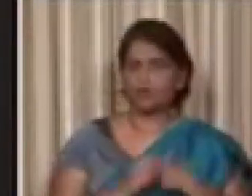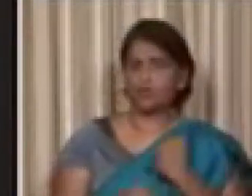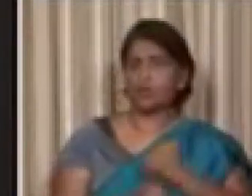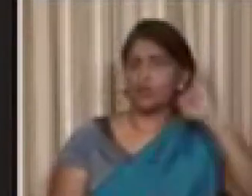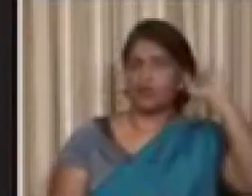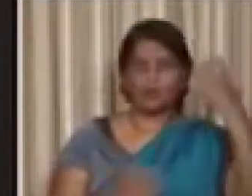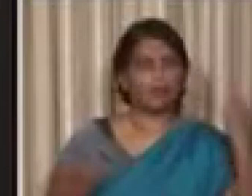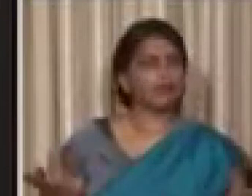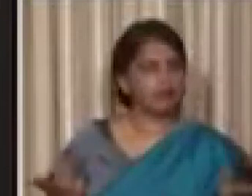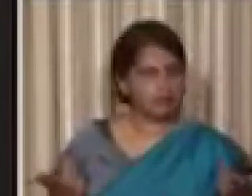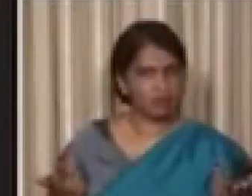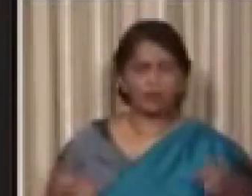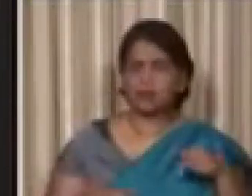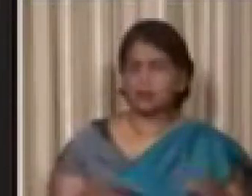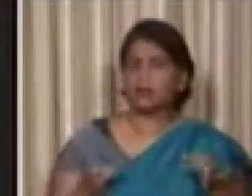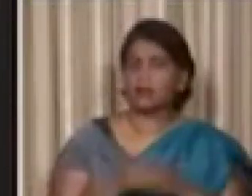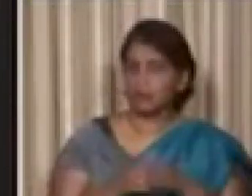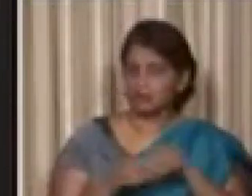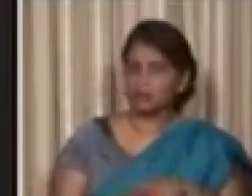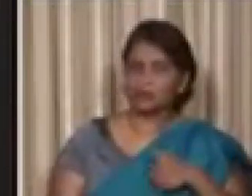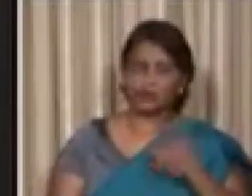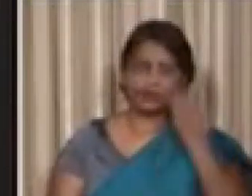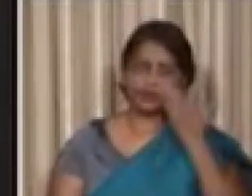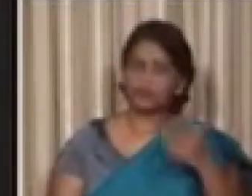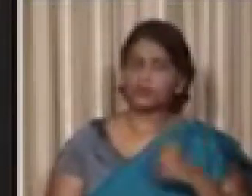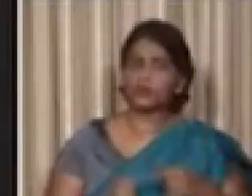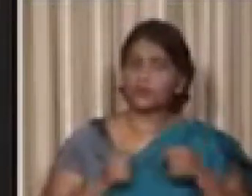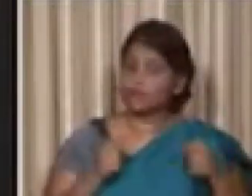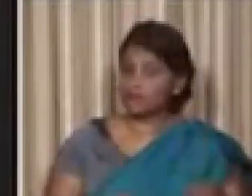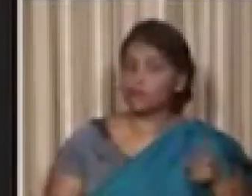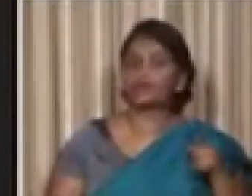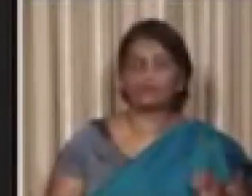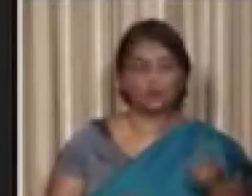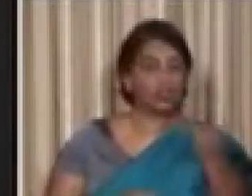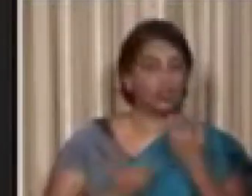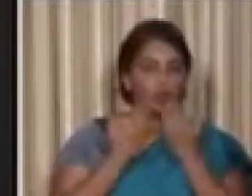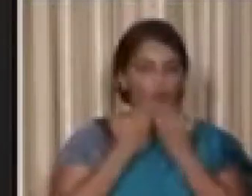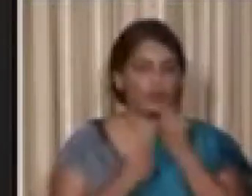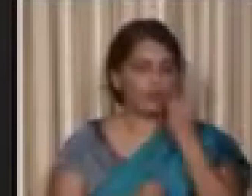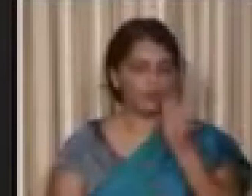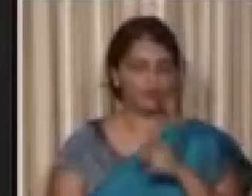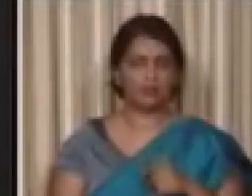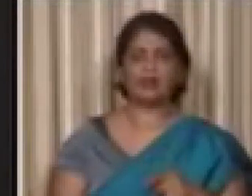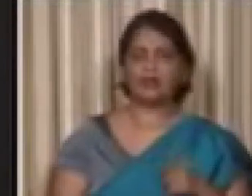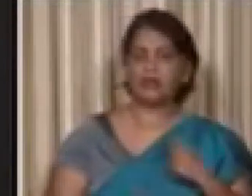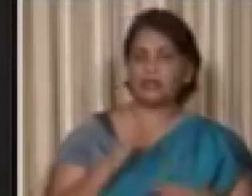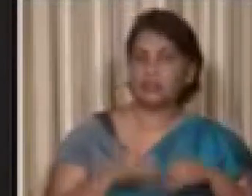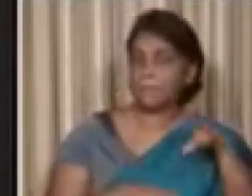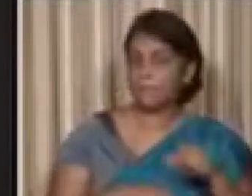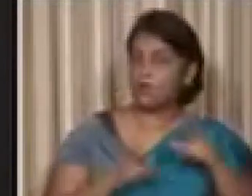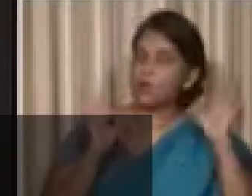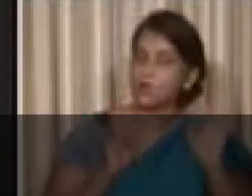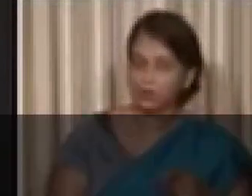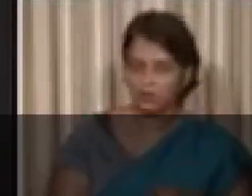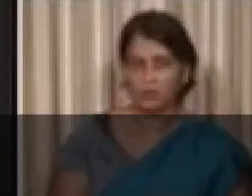පොලිස්පතිවරයෙක් නැහැ. මොකද මේ කණ්ඩායම් වලට මන් දන්න විදිහට විපක්ෂේම තමයි මේ දෙන්නට උපදෙස් ලබා දීලා තියෙන්නේ ඡන්දේ පාවිච්චි කිරීමෙන් වැළකින්න